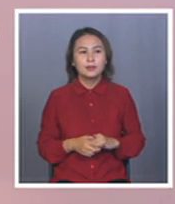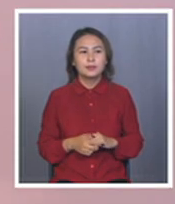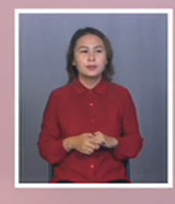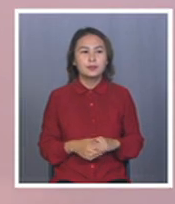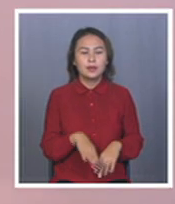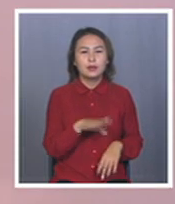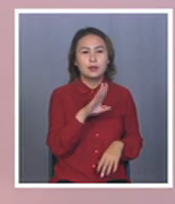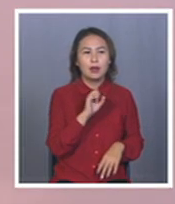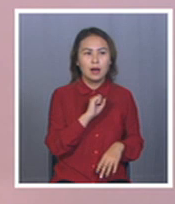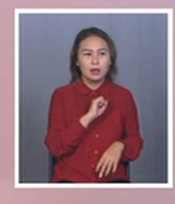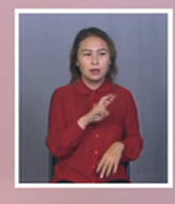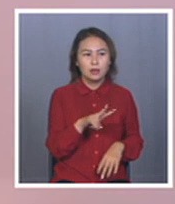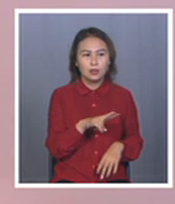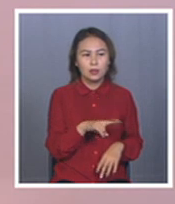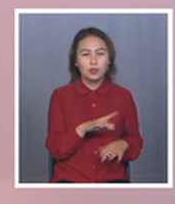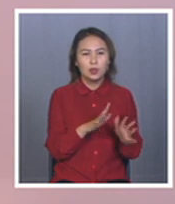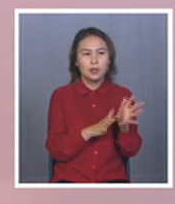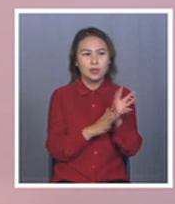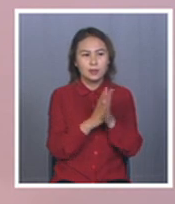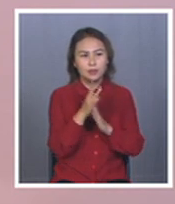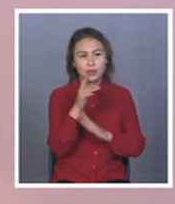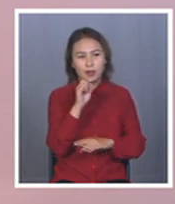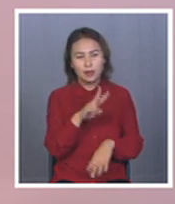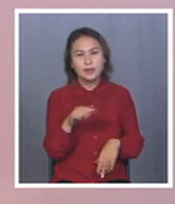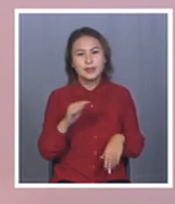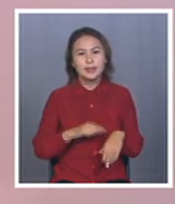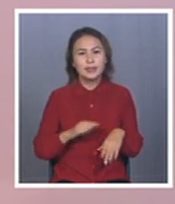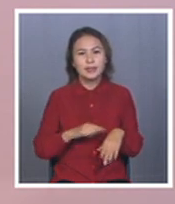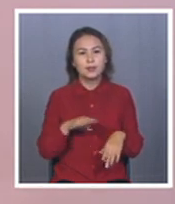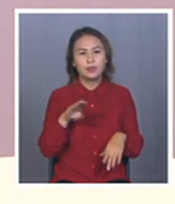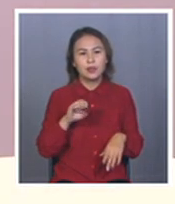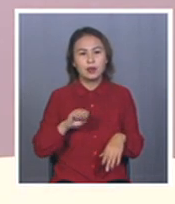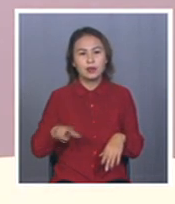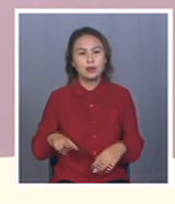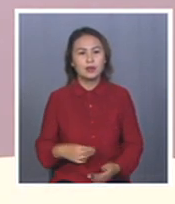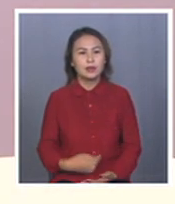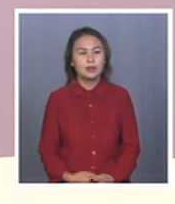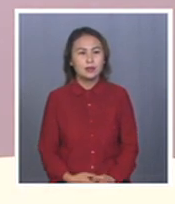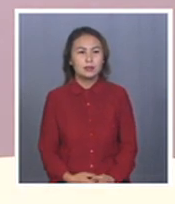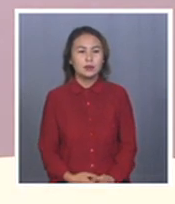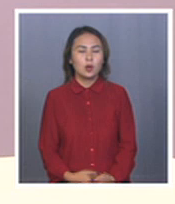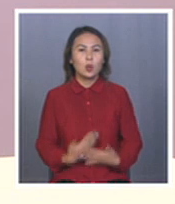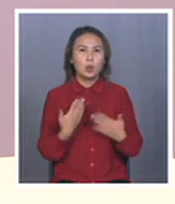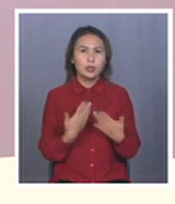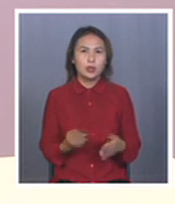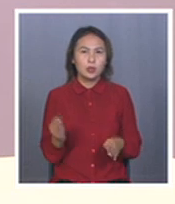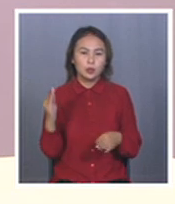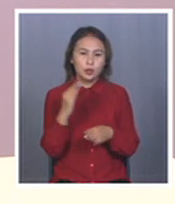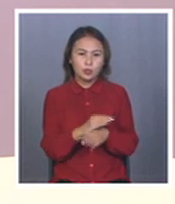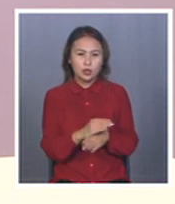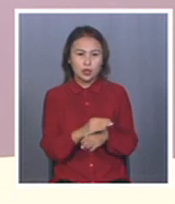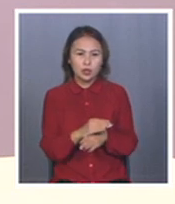Тал. Өсім тал. Сезім тал. Міне, балалар, осы қосымшалар